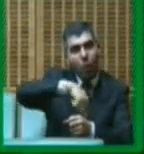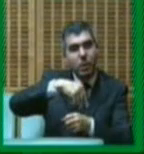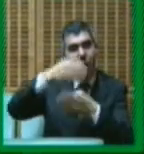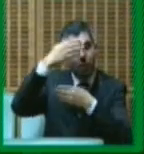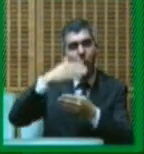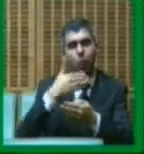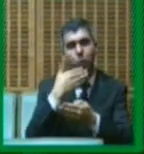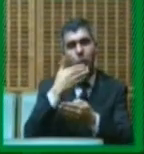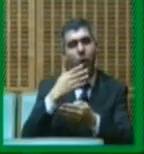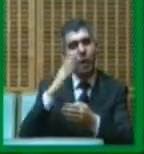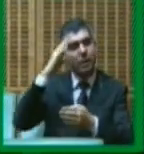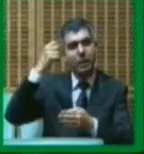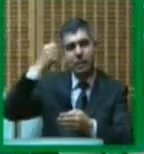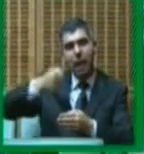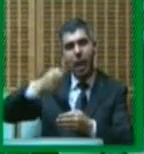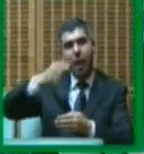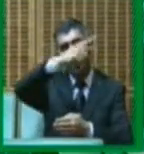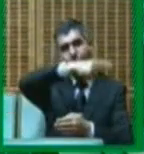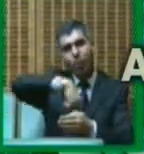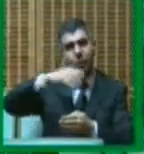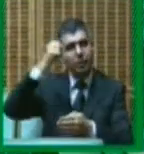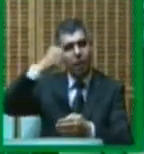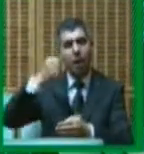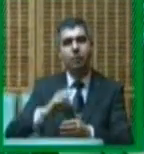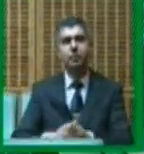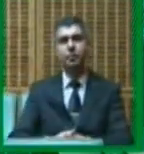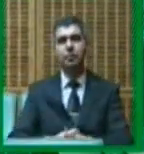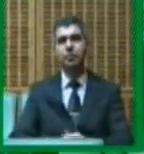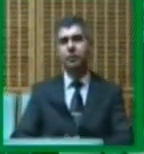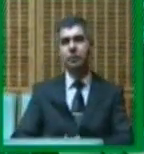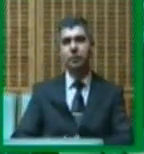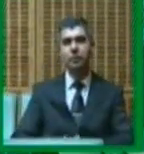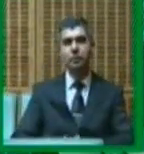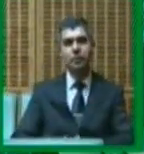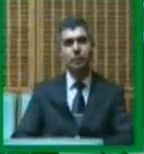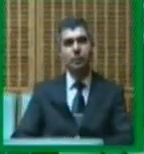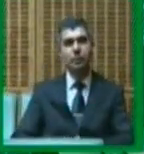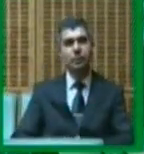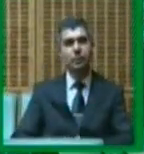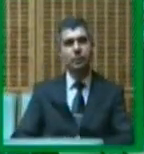وشكرا والسلام عليكم ورحمه الله تعالى وبركاته شكرا.